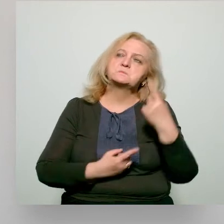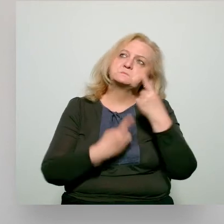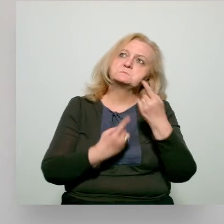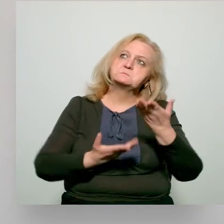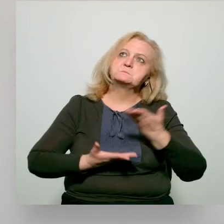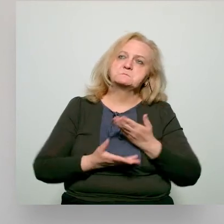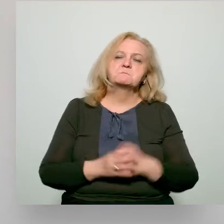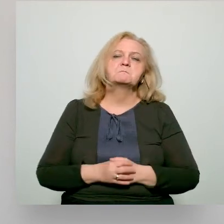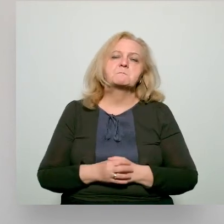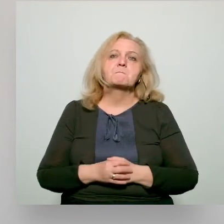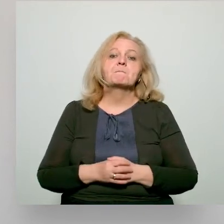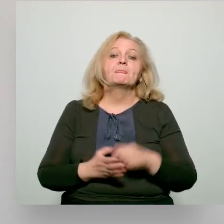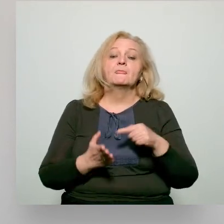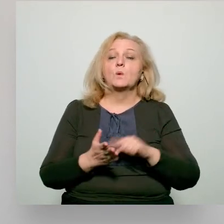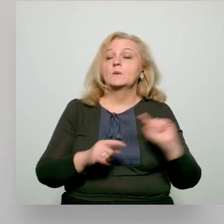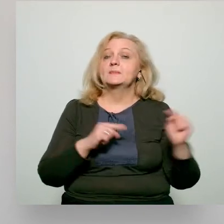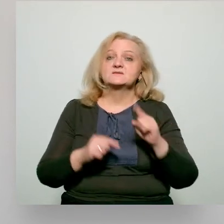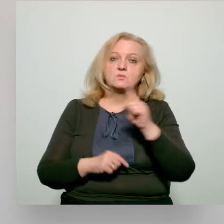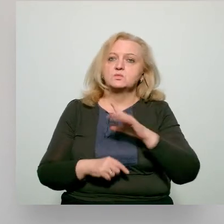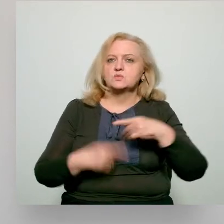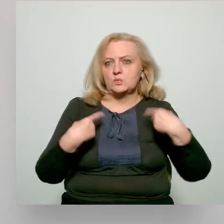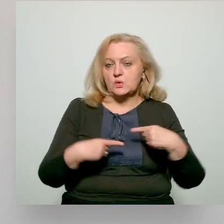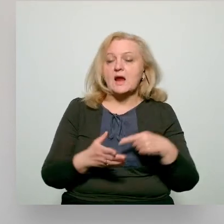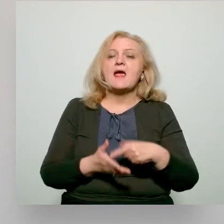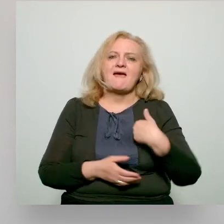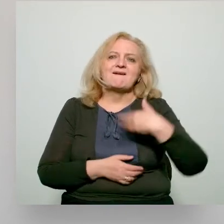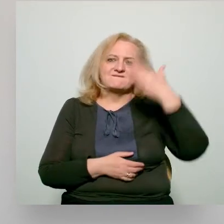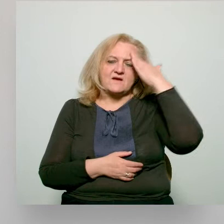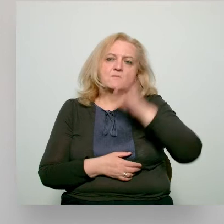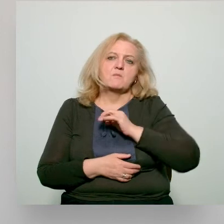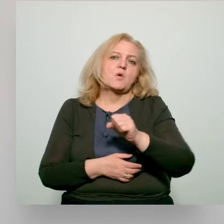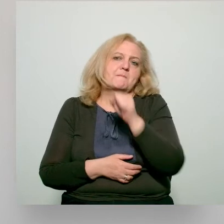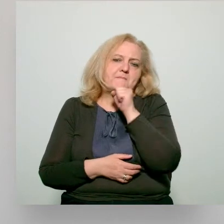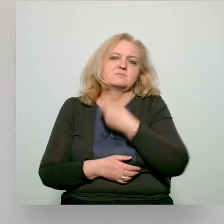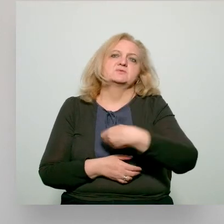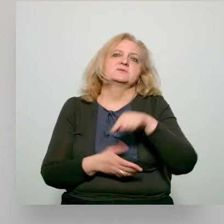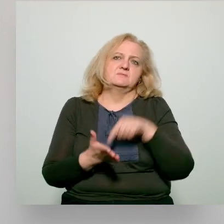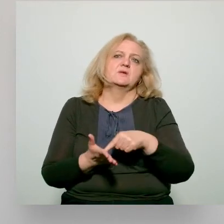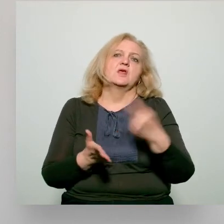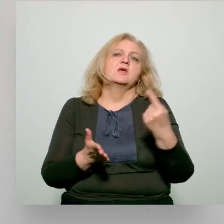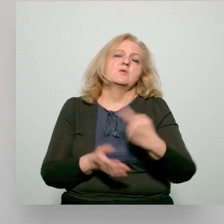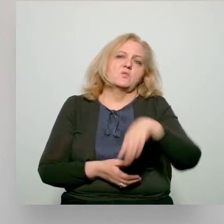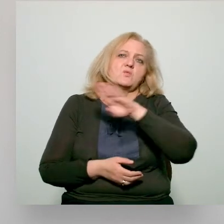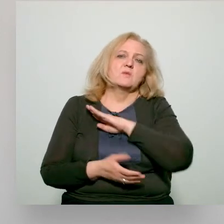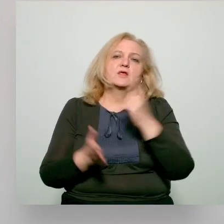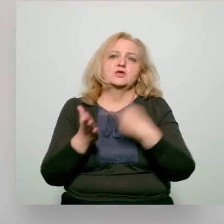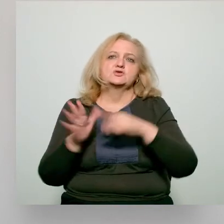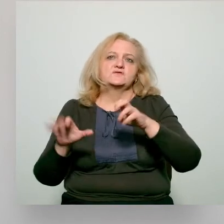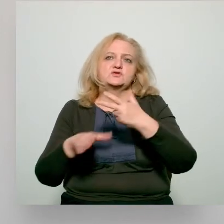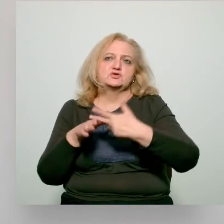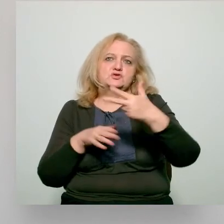mieliśmy w dyskusji publicznej, ale ja zawsze wiedziałam, że moja babcia zmarła w 1933 roku i jakiś tam